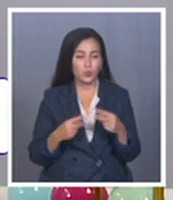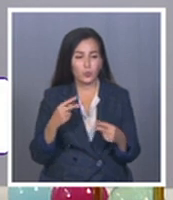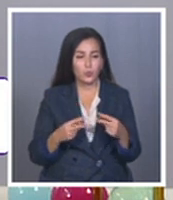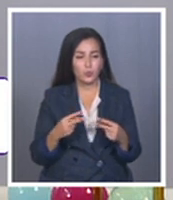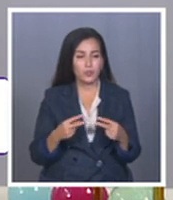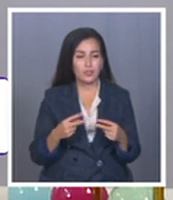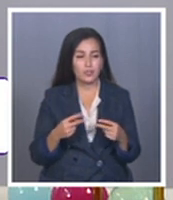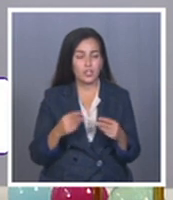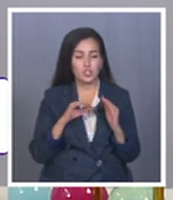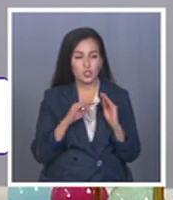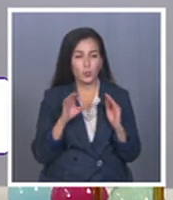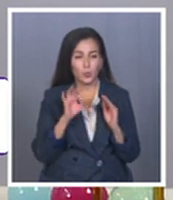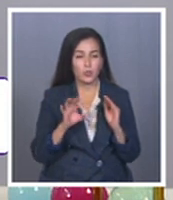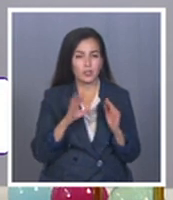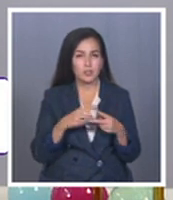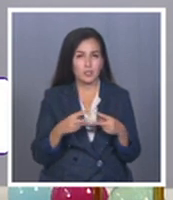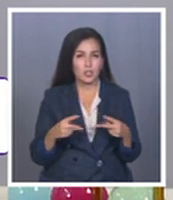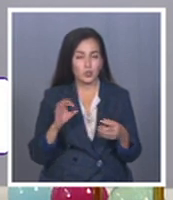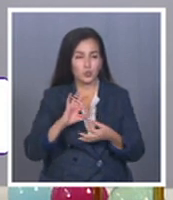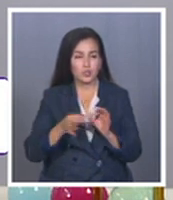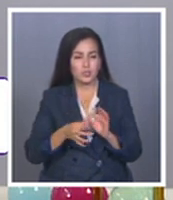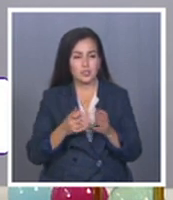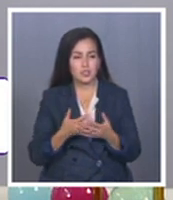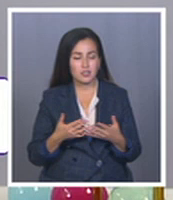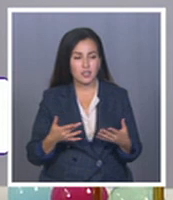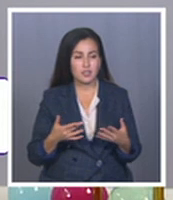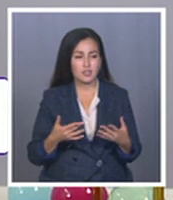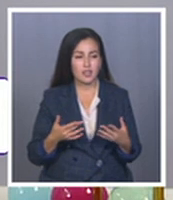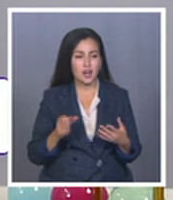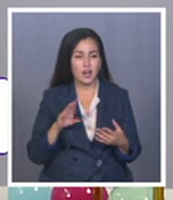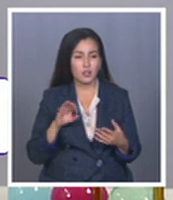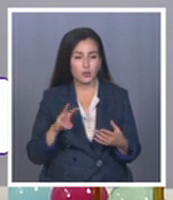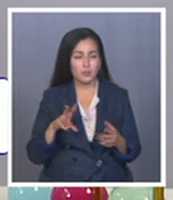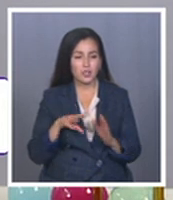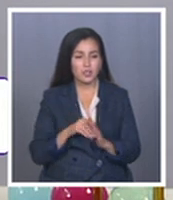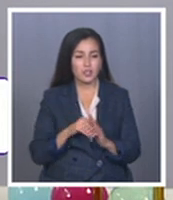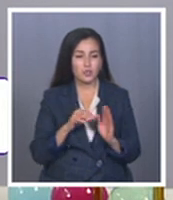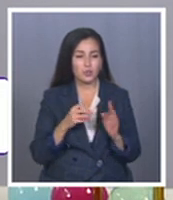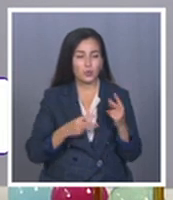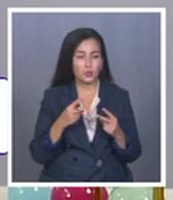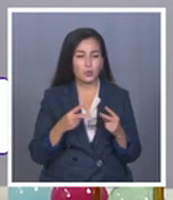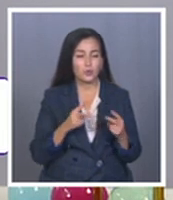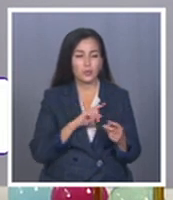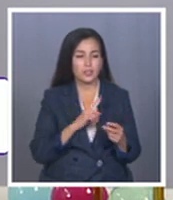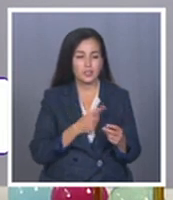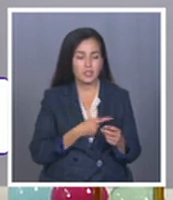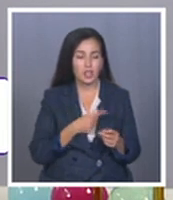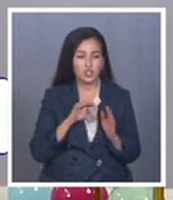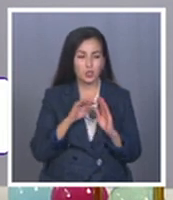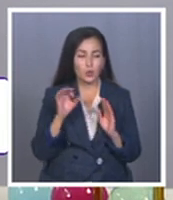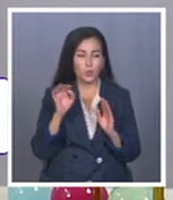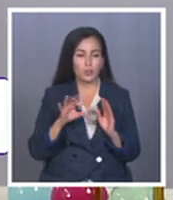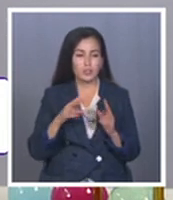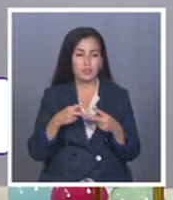болады. Екінші, күрделі заттардың, яғни атомдардың тотығу дәрежелерінің қосындысы 0-ге